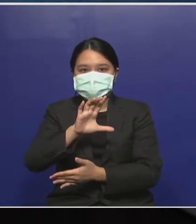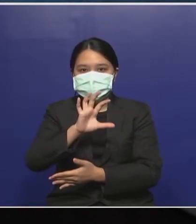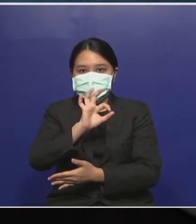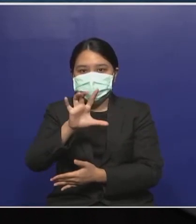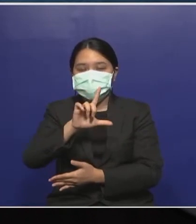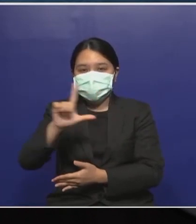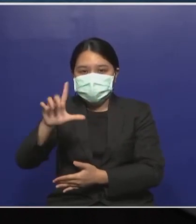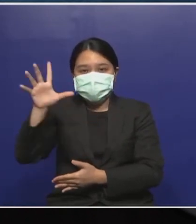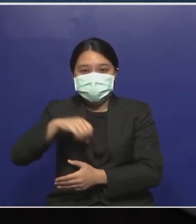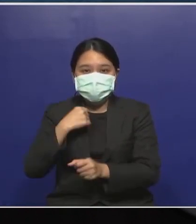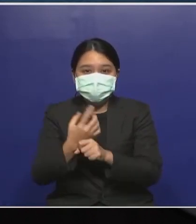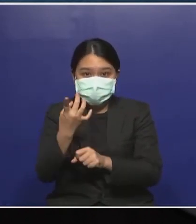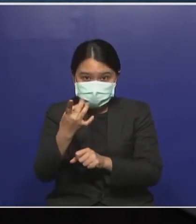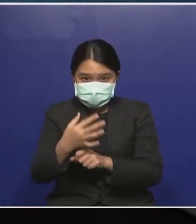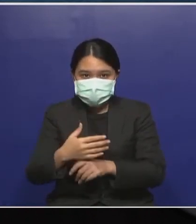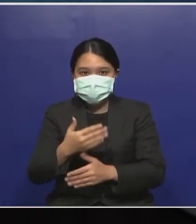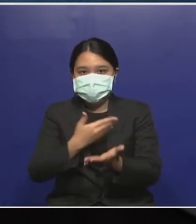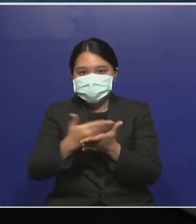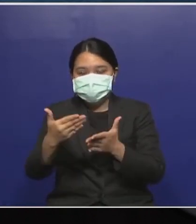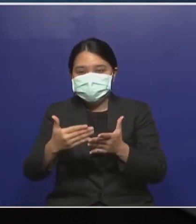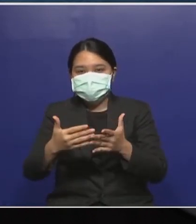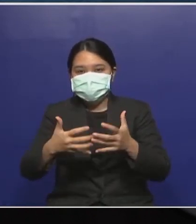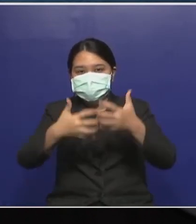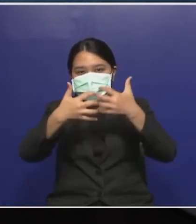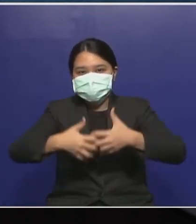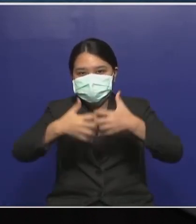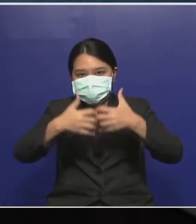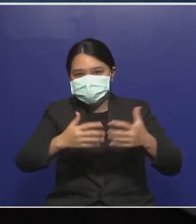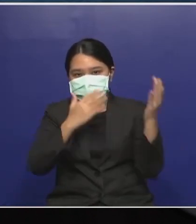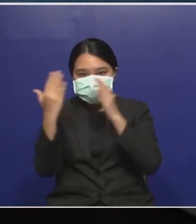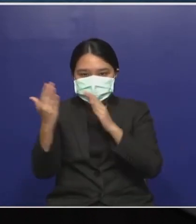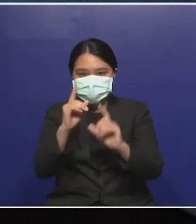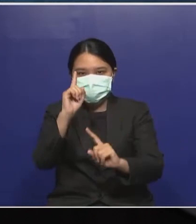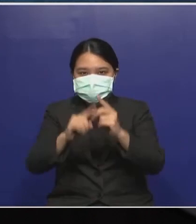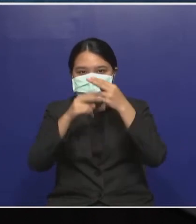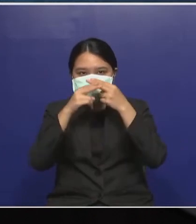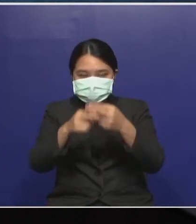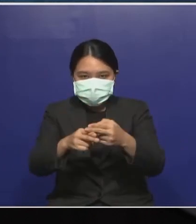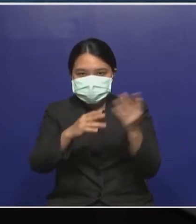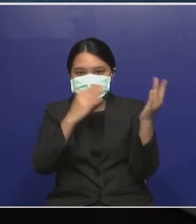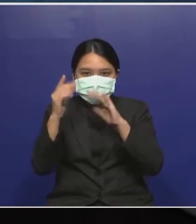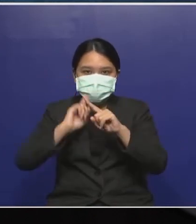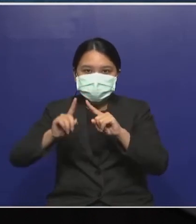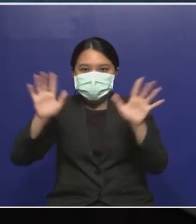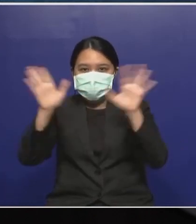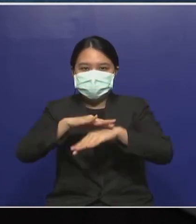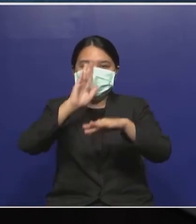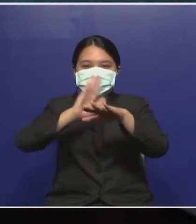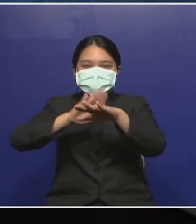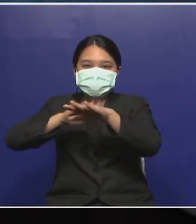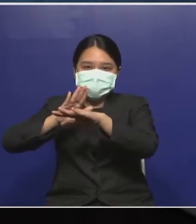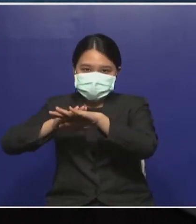ครับไปซื้อเครองตรวจวัดอากาศอตโนมัติซือเครื่องวดลมเฉือนคือเน้นไปที่การแ้งเตือนครับ